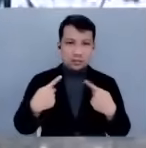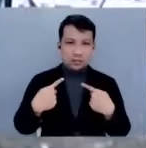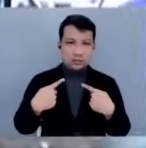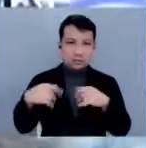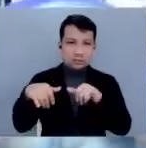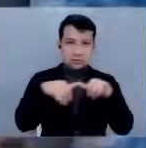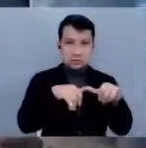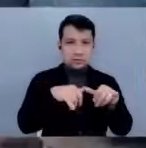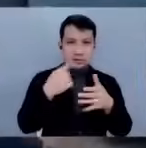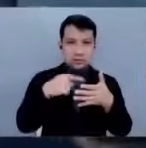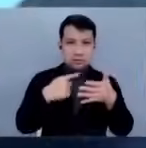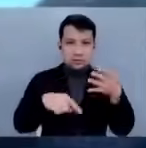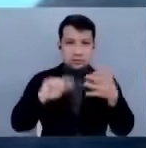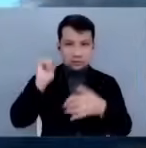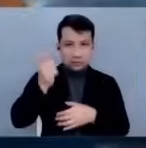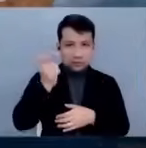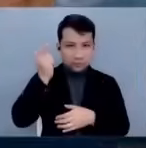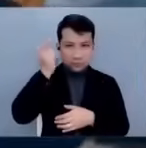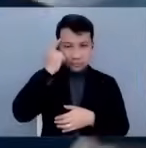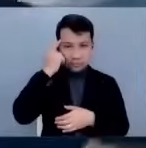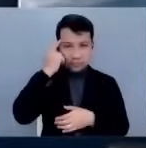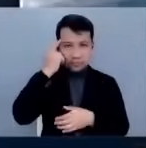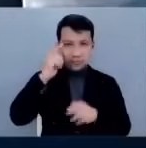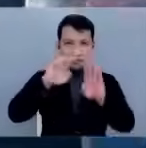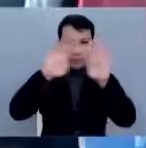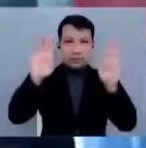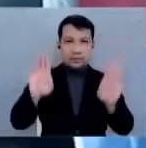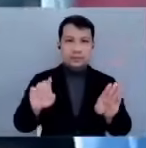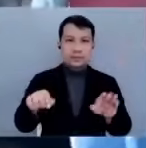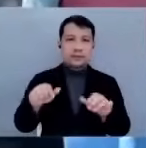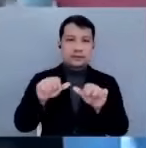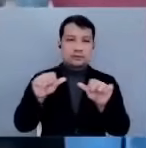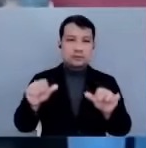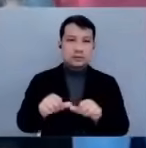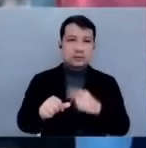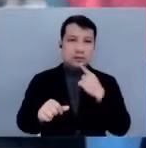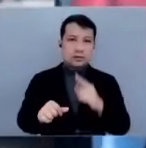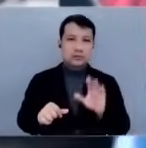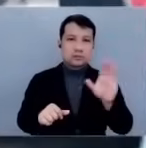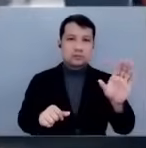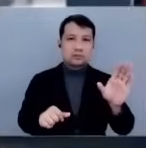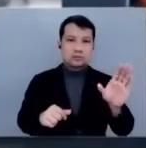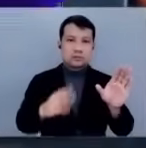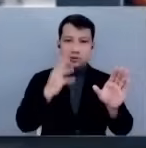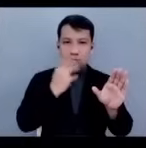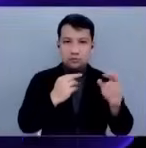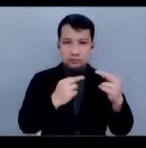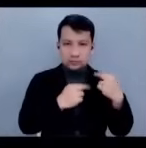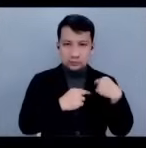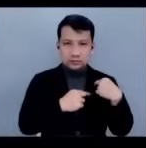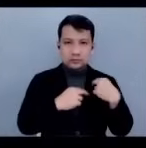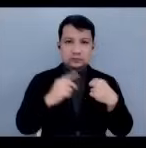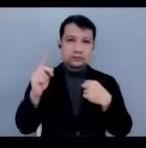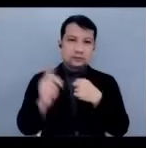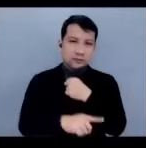ang pamahalaan sa mga billboard sa lugar. Mananagot din daw ang responsable rito.